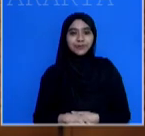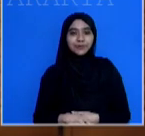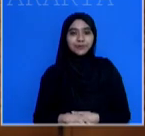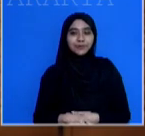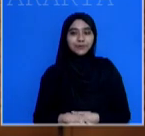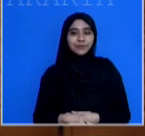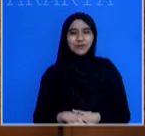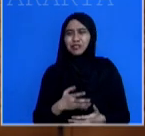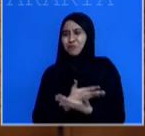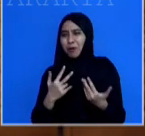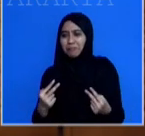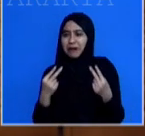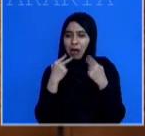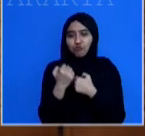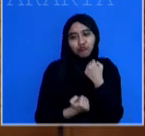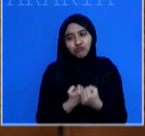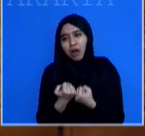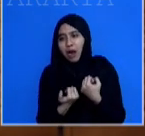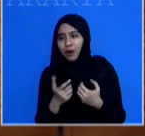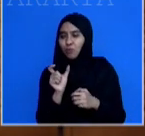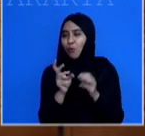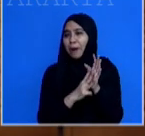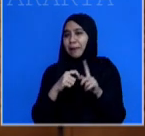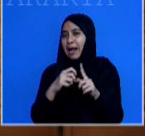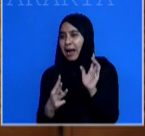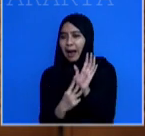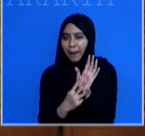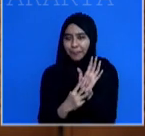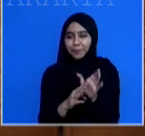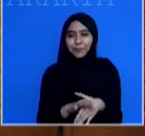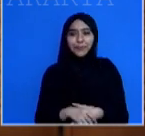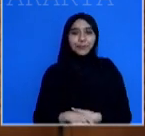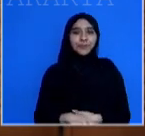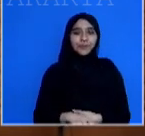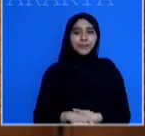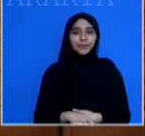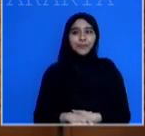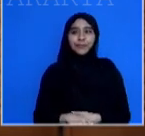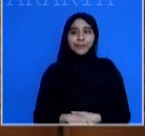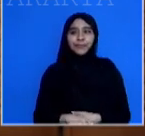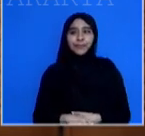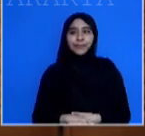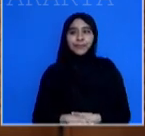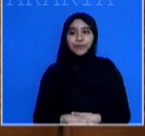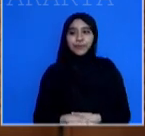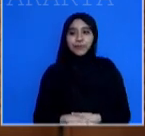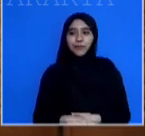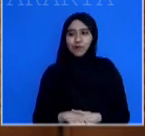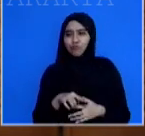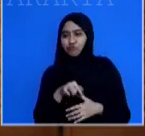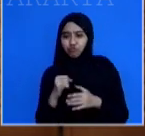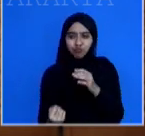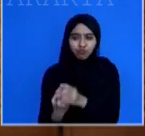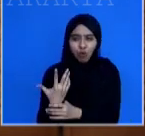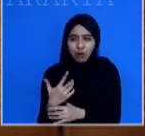Para pamirsa, usaha mikro, kecil, dan menengah utawi ingkang asring dipuncekak UMKM mujudaken setunggaling